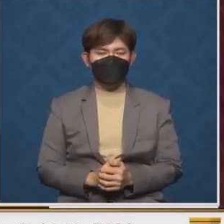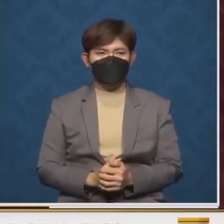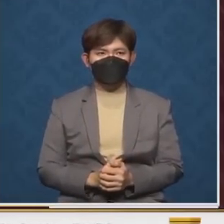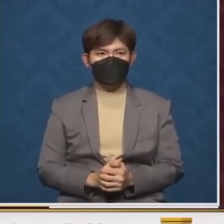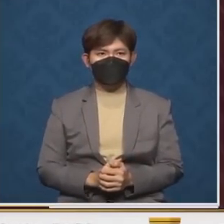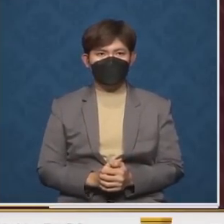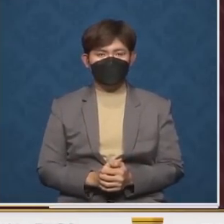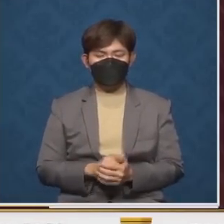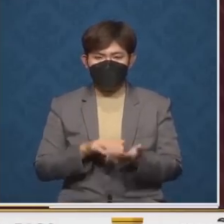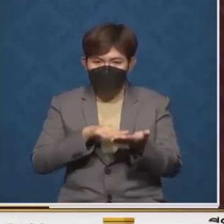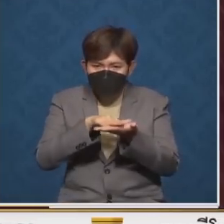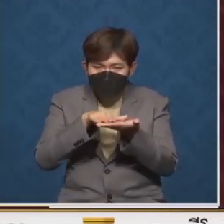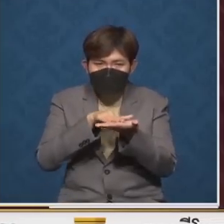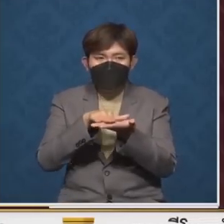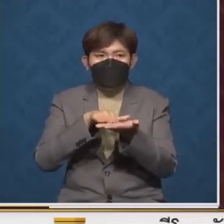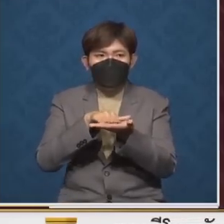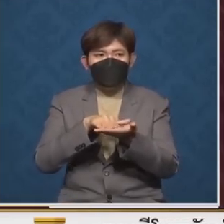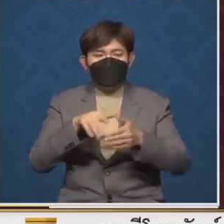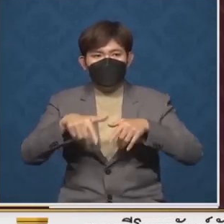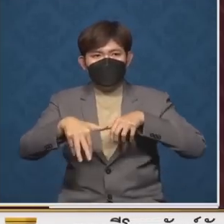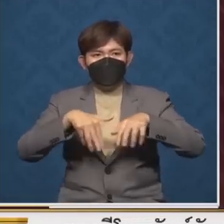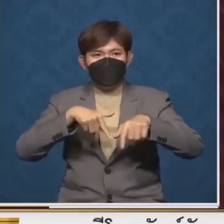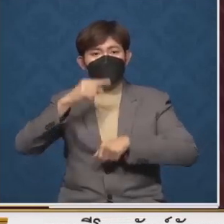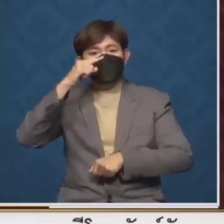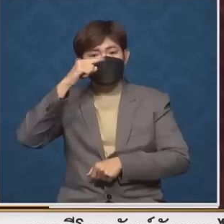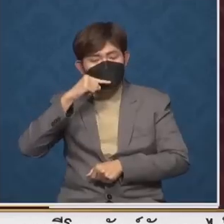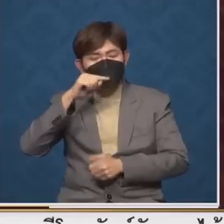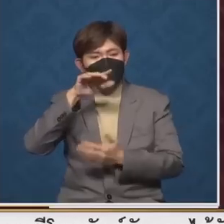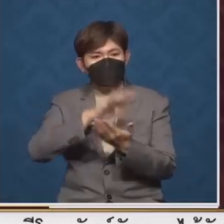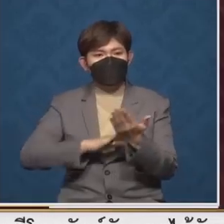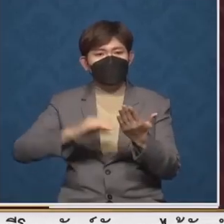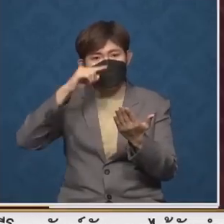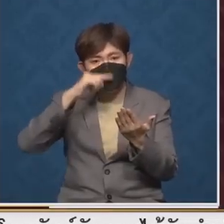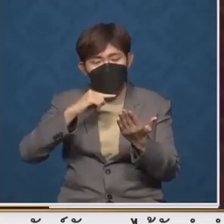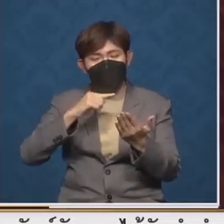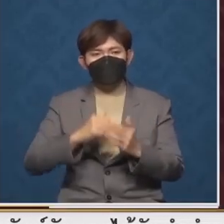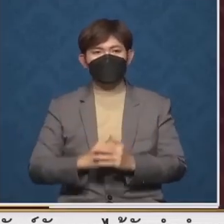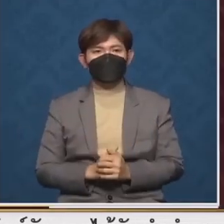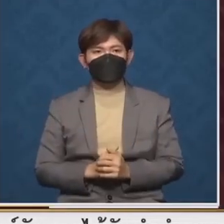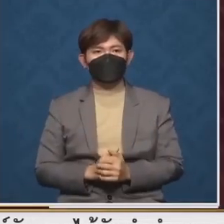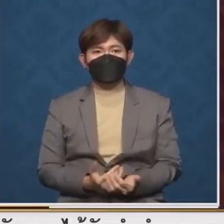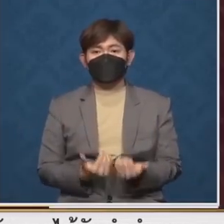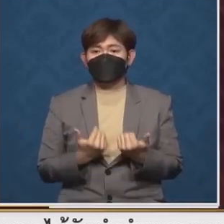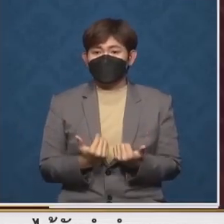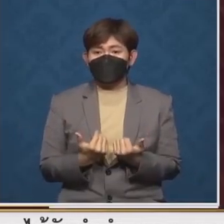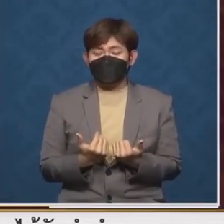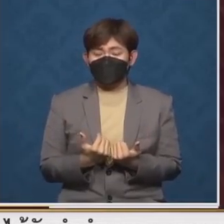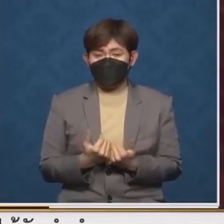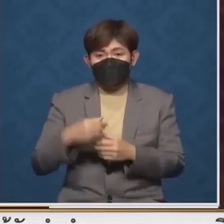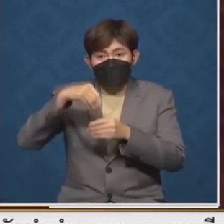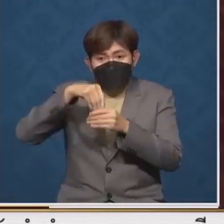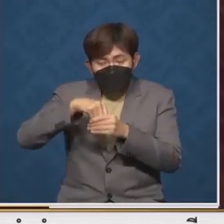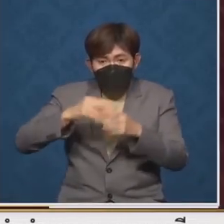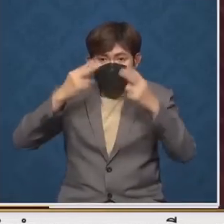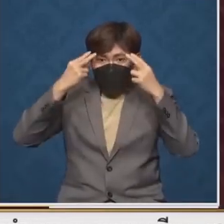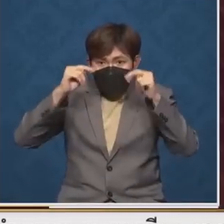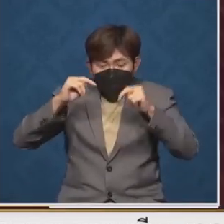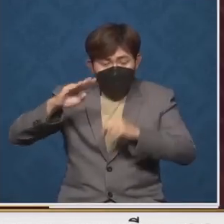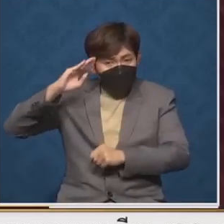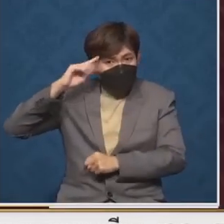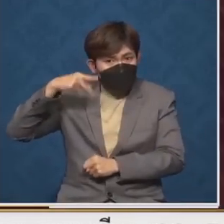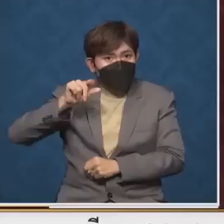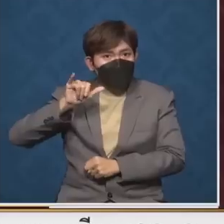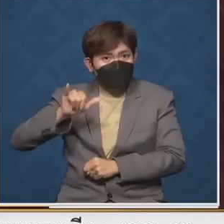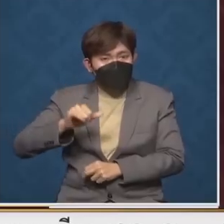อันนี้ขอโทษจริ ๆ นะครับ พี่น้ประชาทนไทยทั้งประเทศเราอยู่กบผลเอกประยุติมา 7 ปี 3